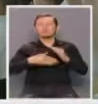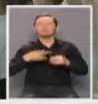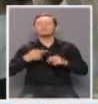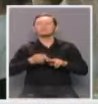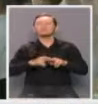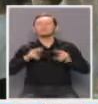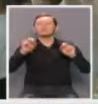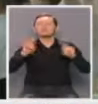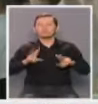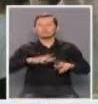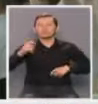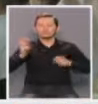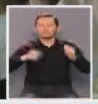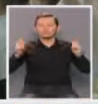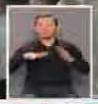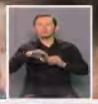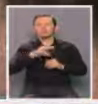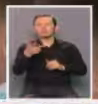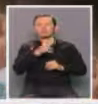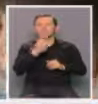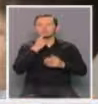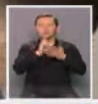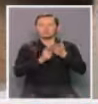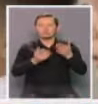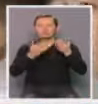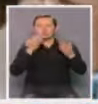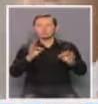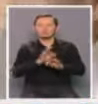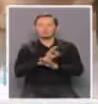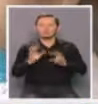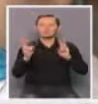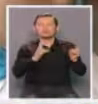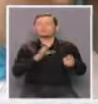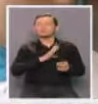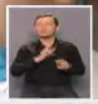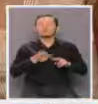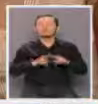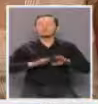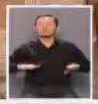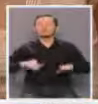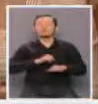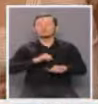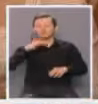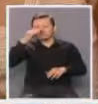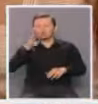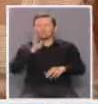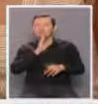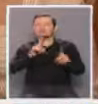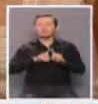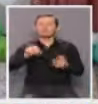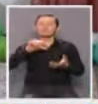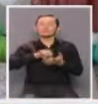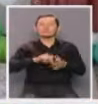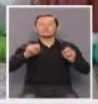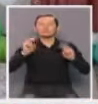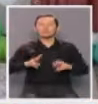бағдарлама ұйымдастырылды. Бүлдіршіндер үш тілде тақпа оқып, ән мен биден шашу шашты. Балдырғандардың ата-аналары да қоштасу кешіне